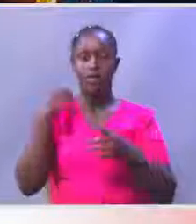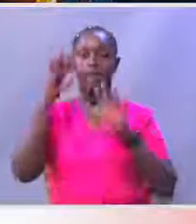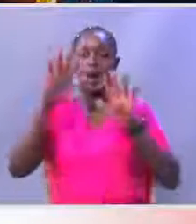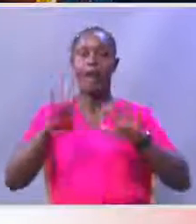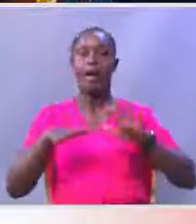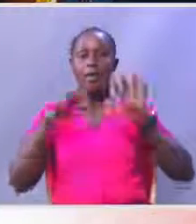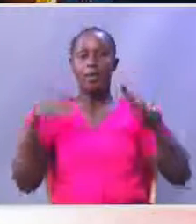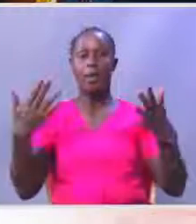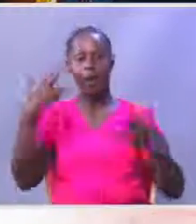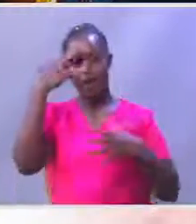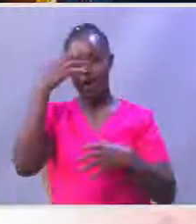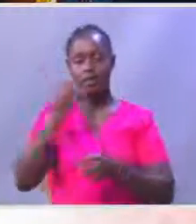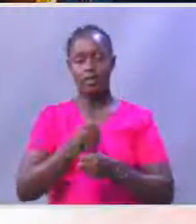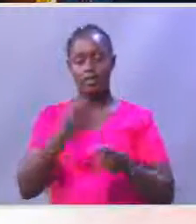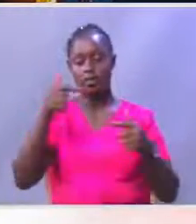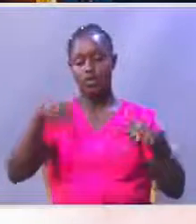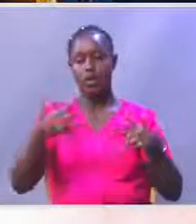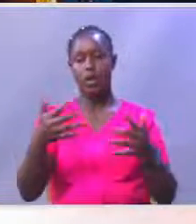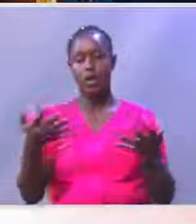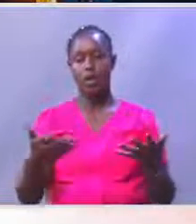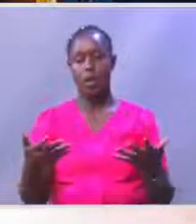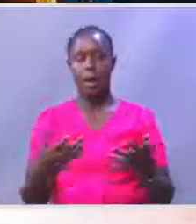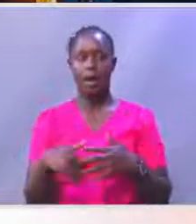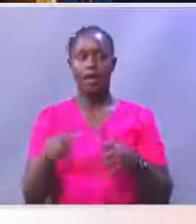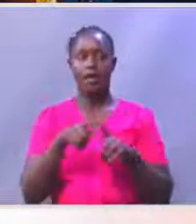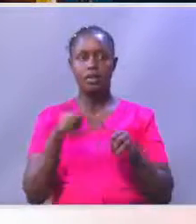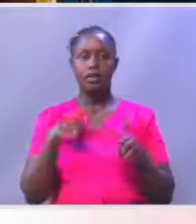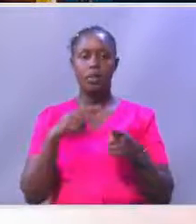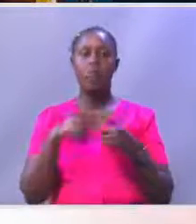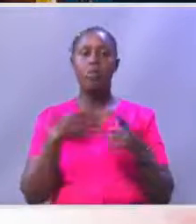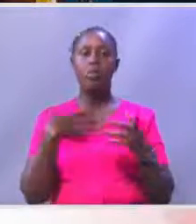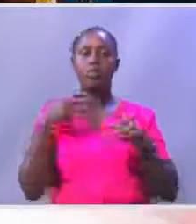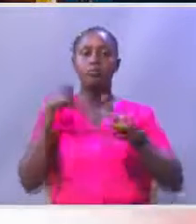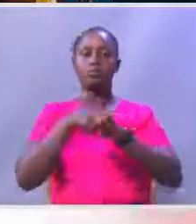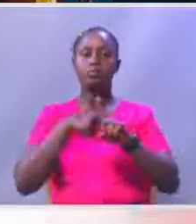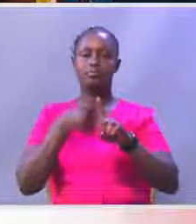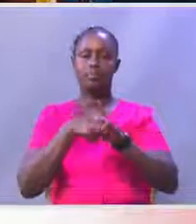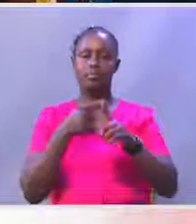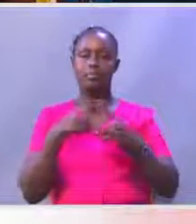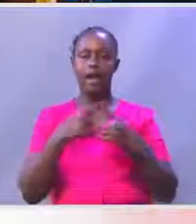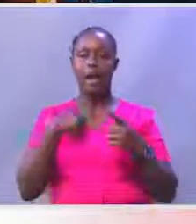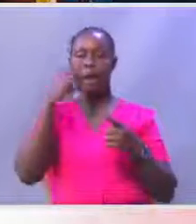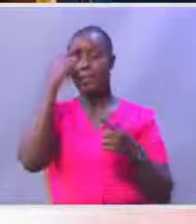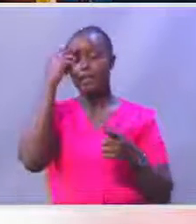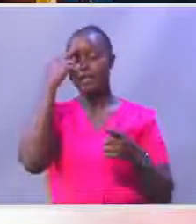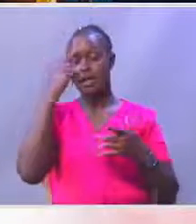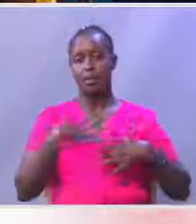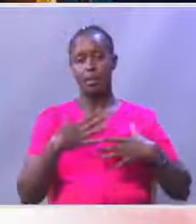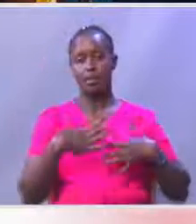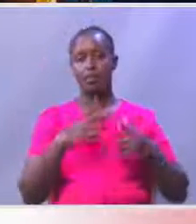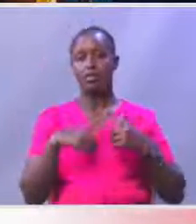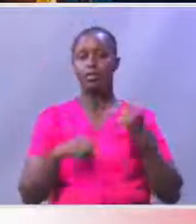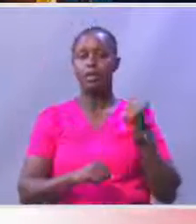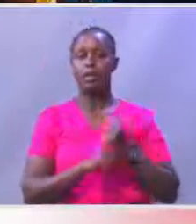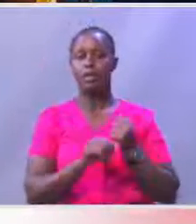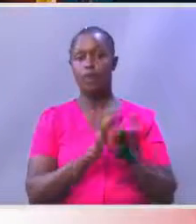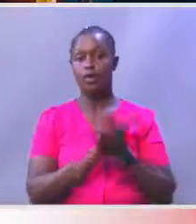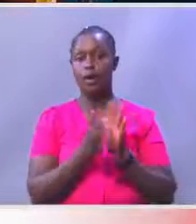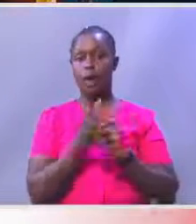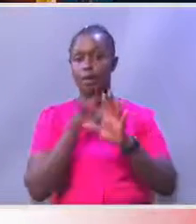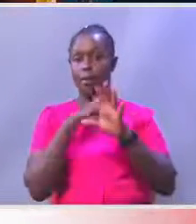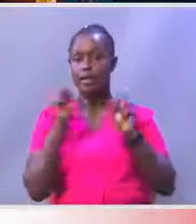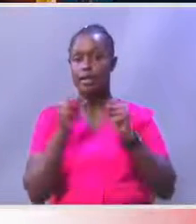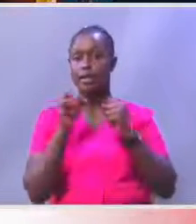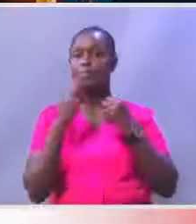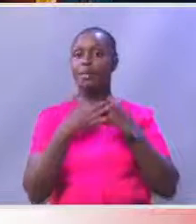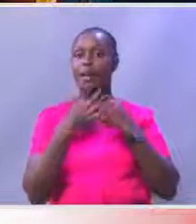Katika kaunti ya Kajiado hii leo, katika juhudi za kurai jamii ya Maa kumuunga mkono katika azma yake ya kuwania urais ifikapo Agosti